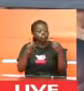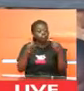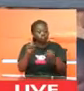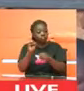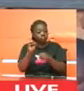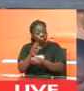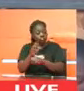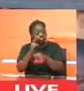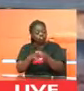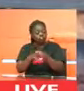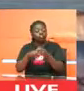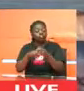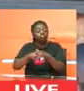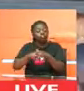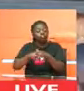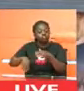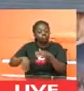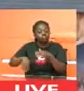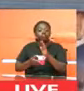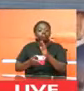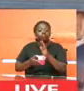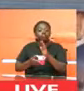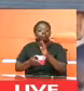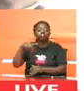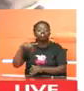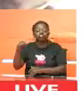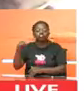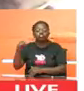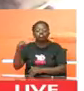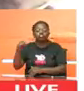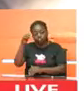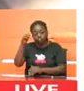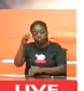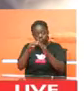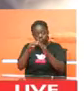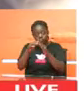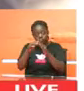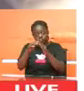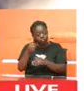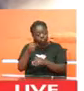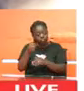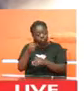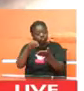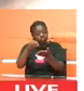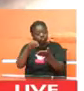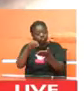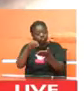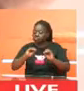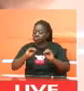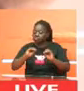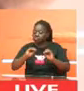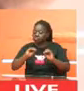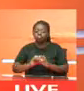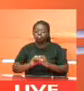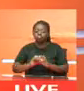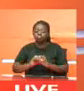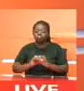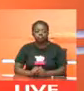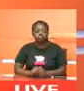kumwadivisinga nti obudde bugenze tukogende eka ate nkyatuddamu David Musika Lyankolo yakusakidde eggulu lino ku Rabukedde